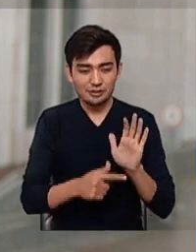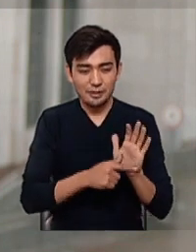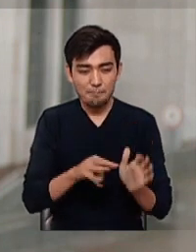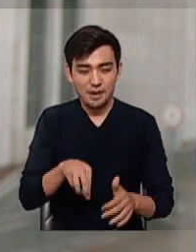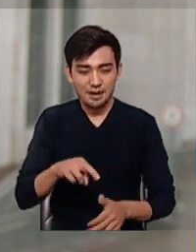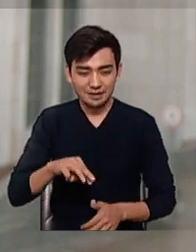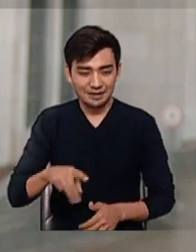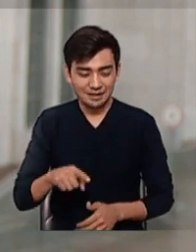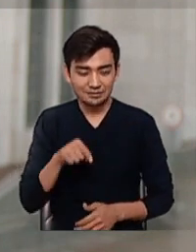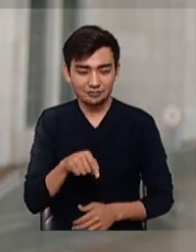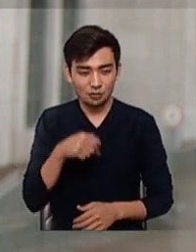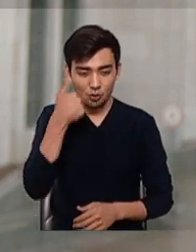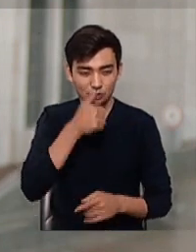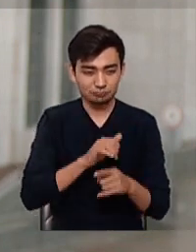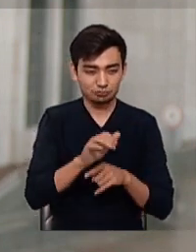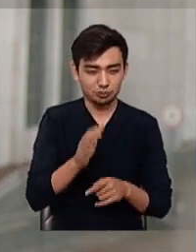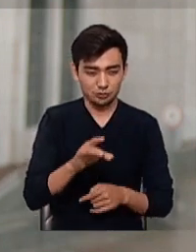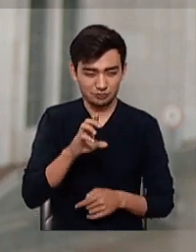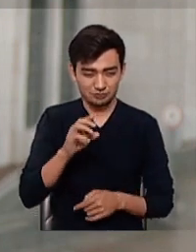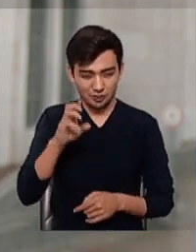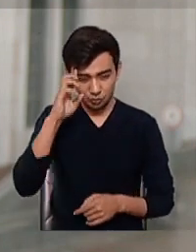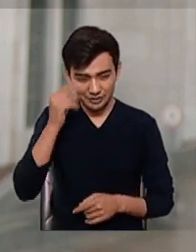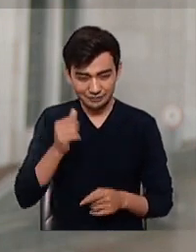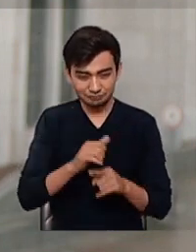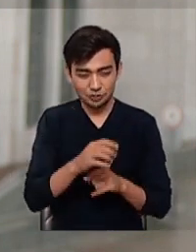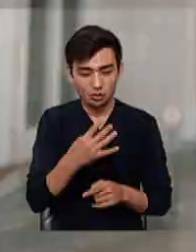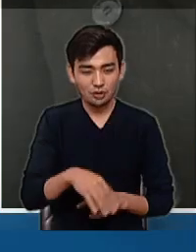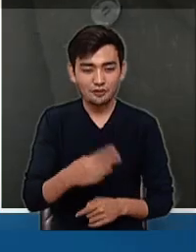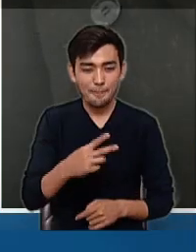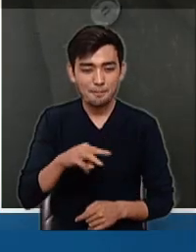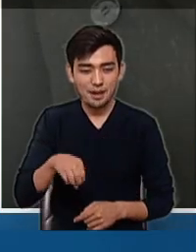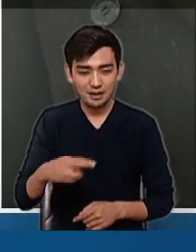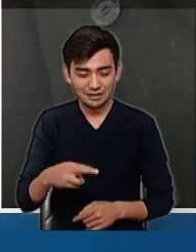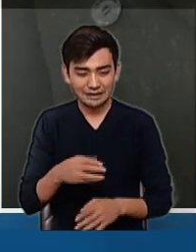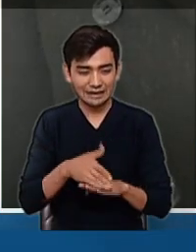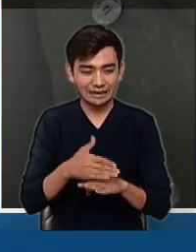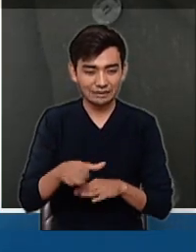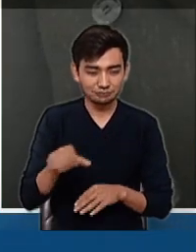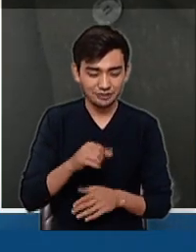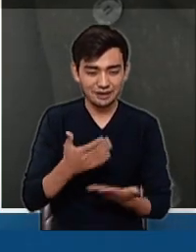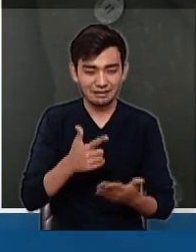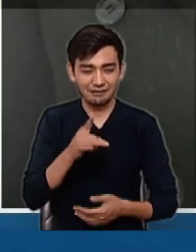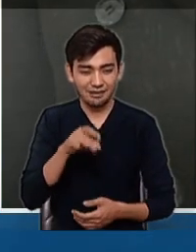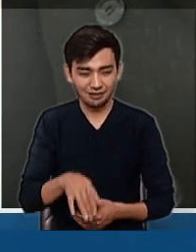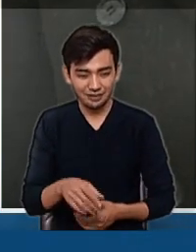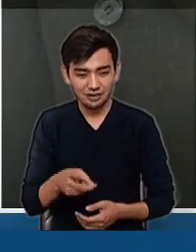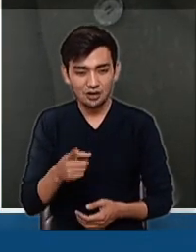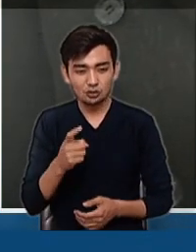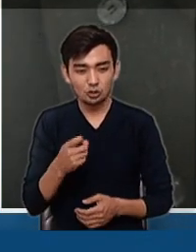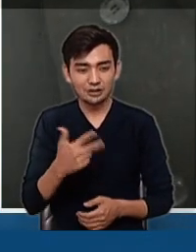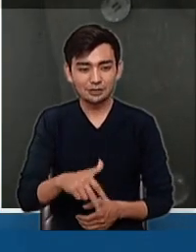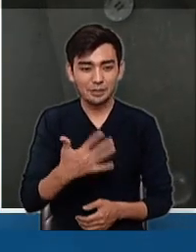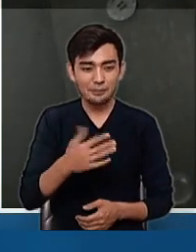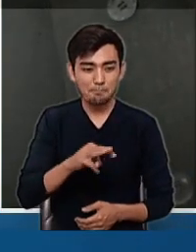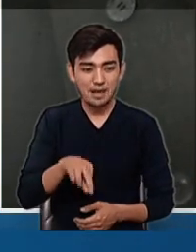тенге которые в этом году выделяют из бюджета из них 42 млрд направить на выдачу кредитов и грантов оставшиеся 135